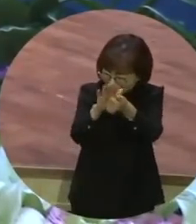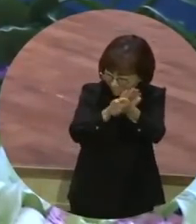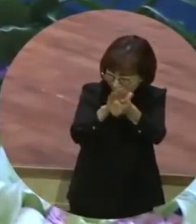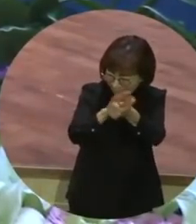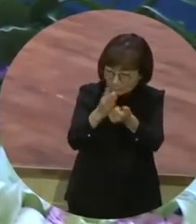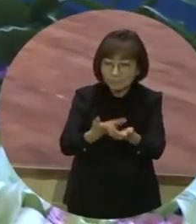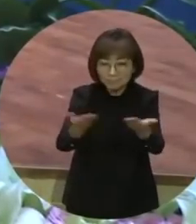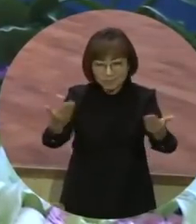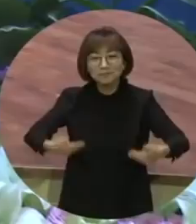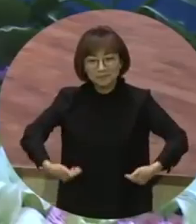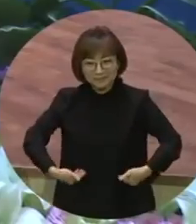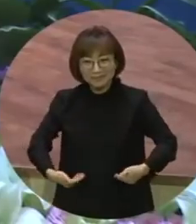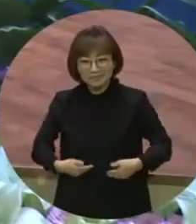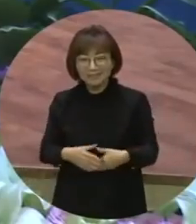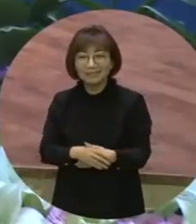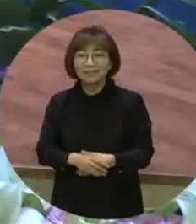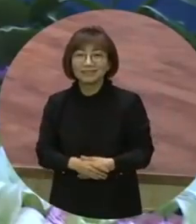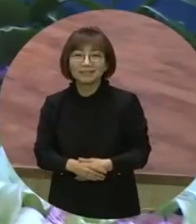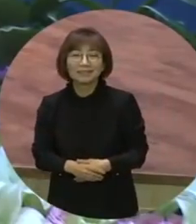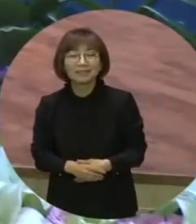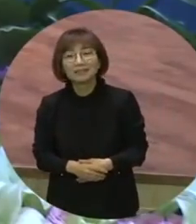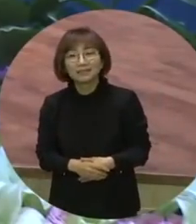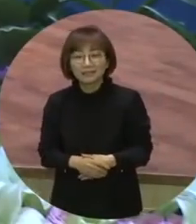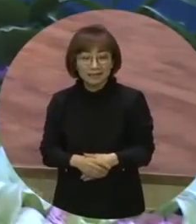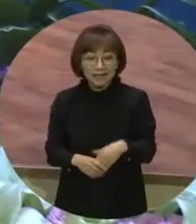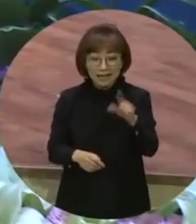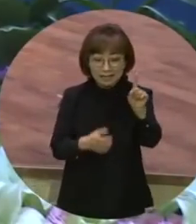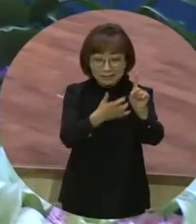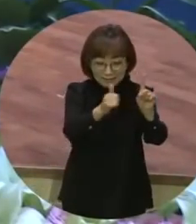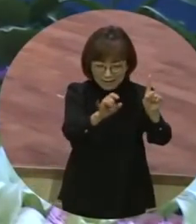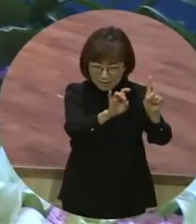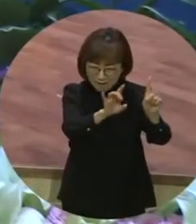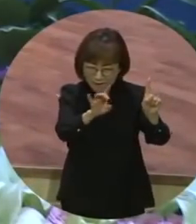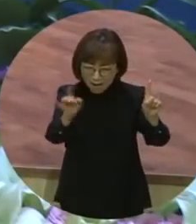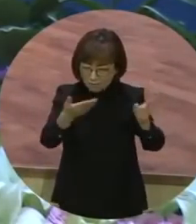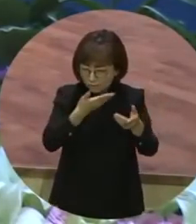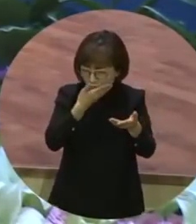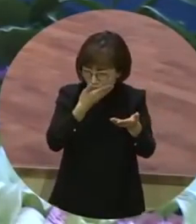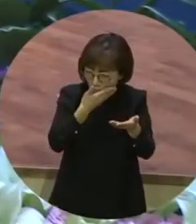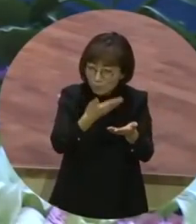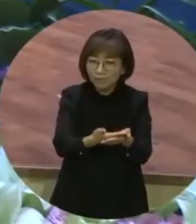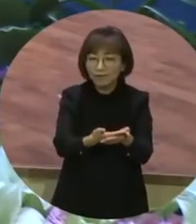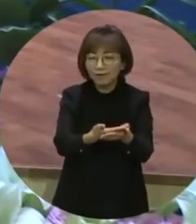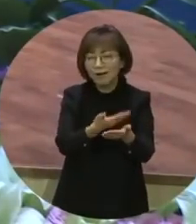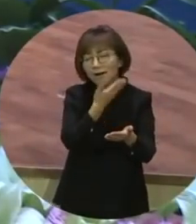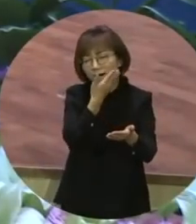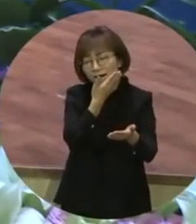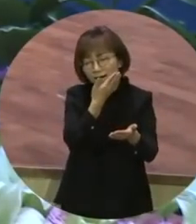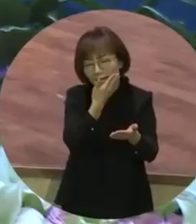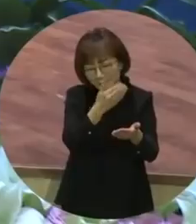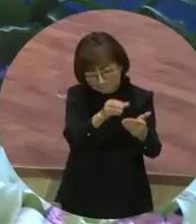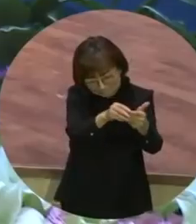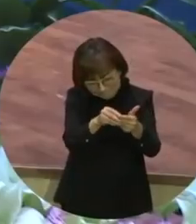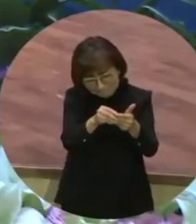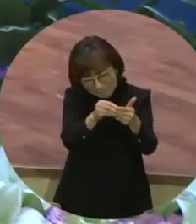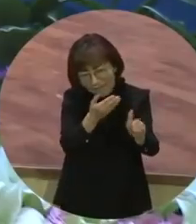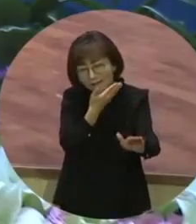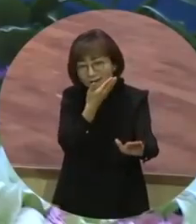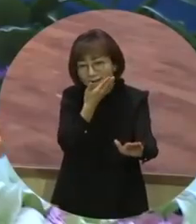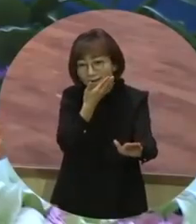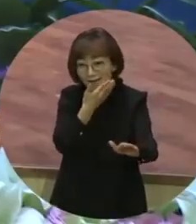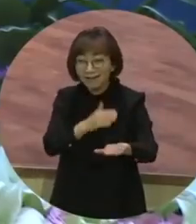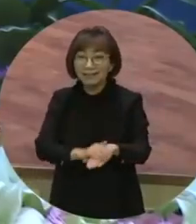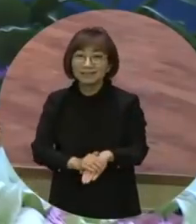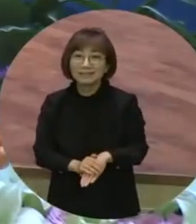말아. 한 사람이 너무 소중해. 너무 소중해. 너무 소중하다. 이 영계는 더더구나 그래. 여